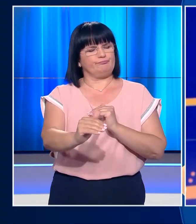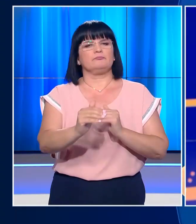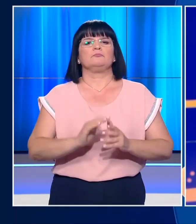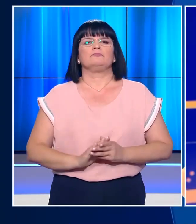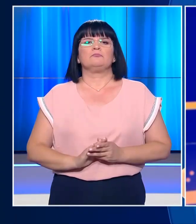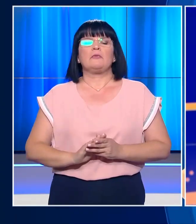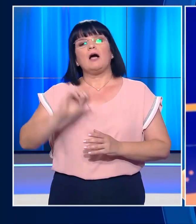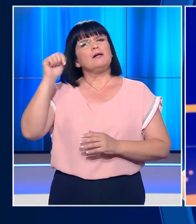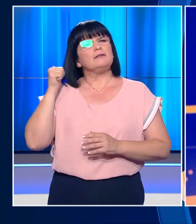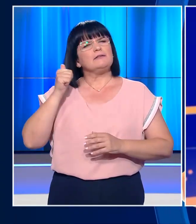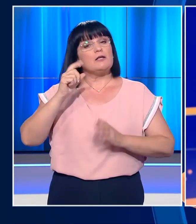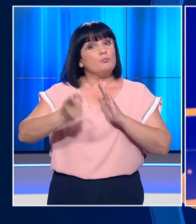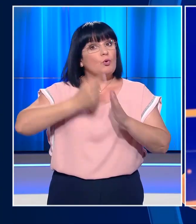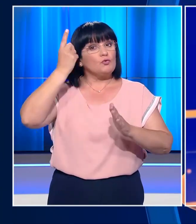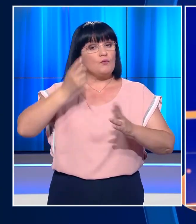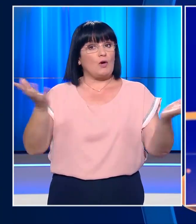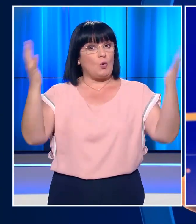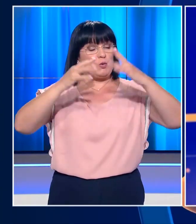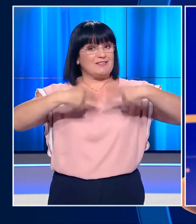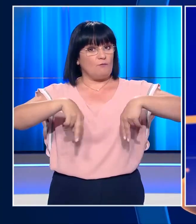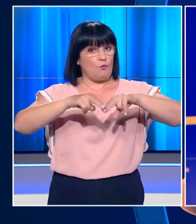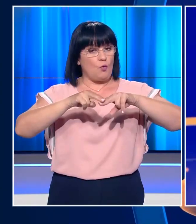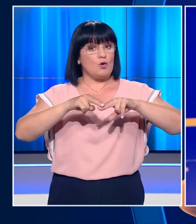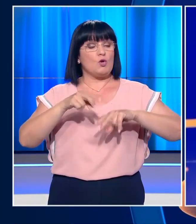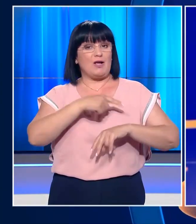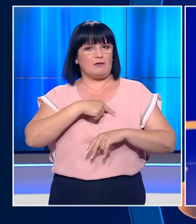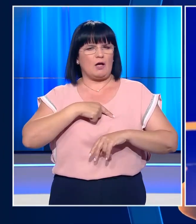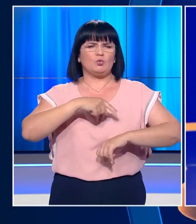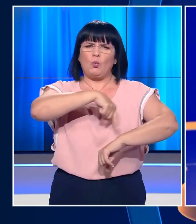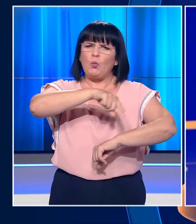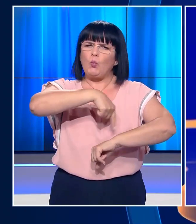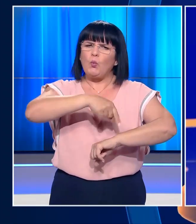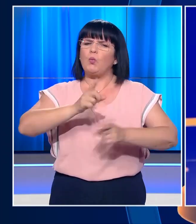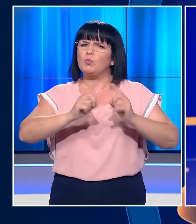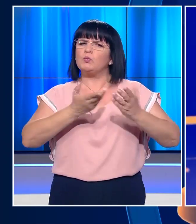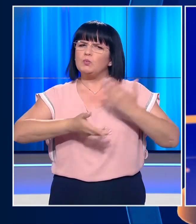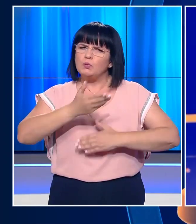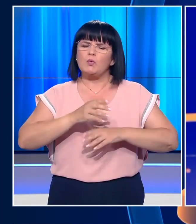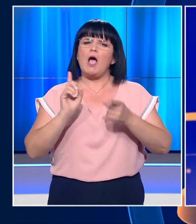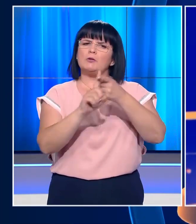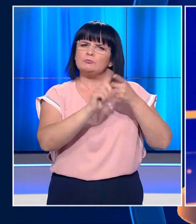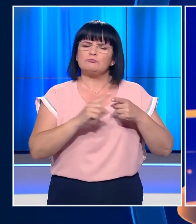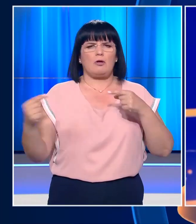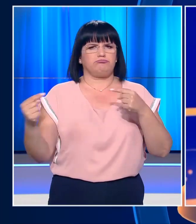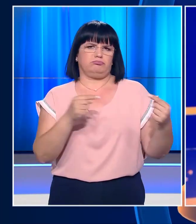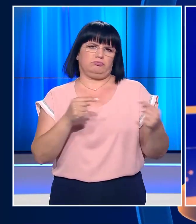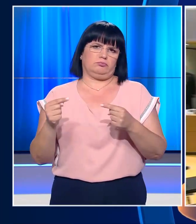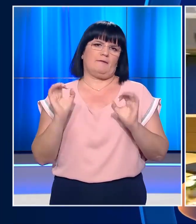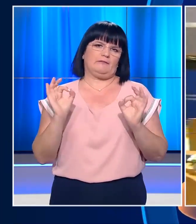Βρυξέλλες. Η χθεσινή πρώτη μέρα της Συνόδου Κορυφής χαρακτηρίστηκε από μαραθώνιες διαβουλεύσεις, διμερείς επαφές και συγκρούσεις.